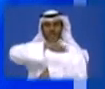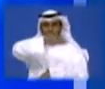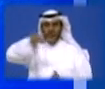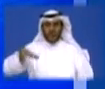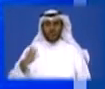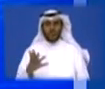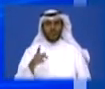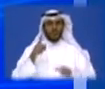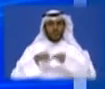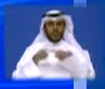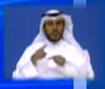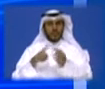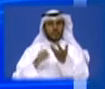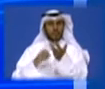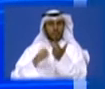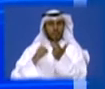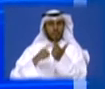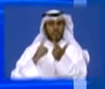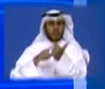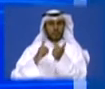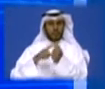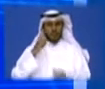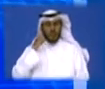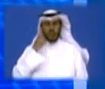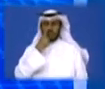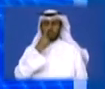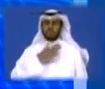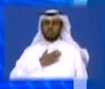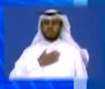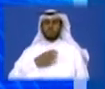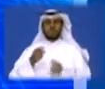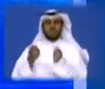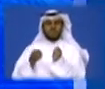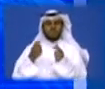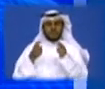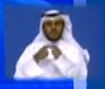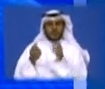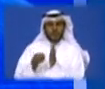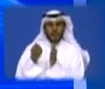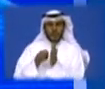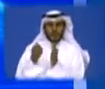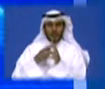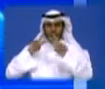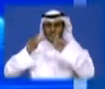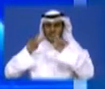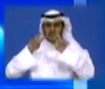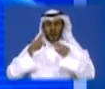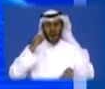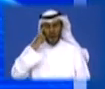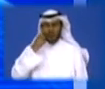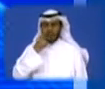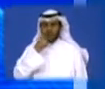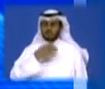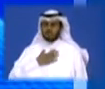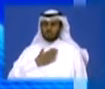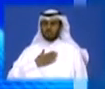وتحقيق امالهم وطموحاتهم كما تدارس مجلس الوزراء ايضا سبل تفعيل مضامين الكلمه التي